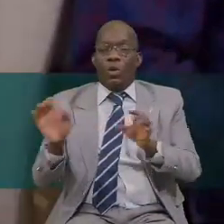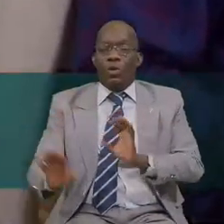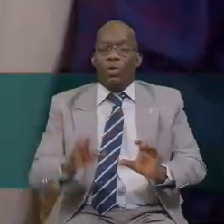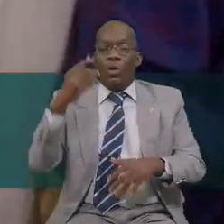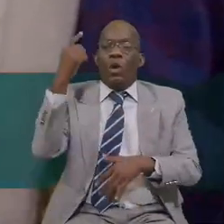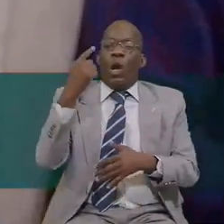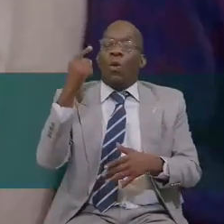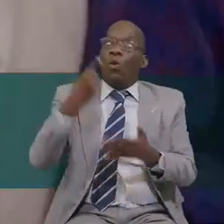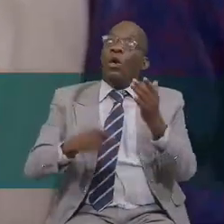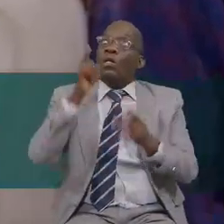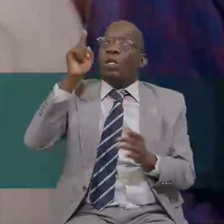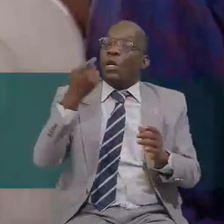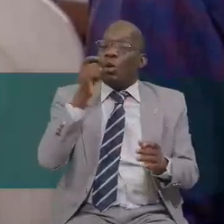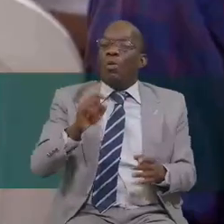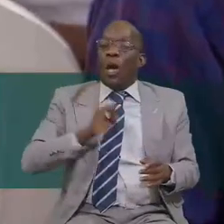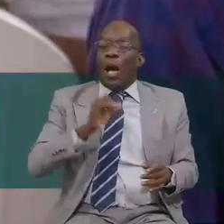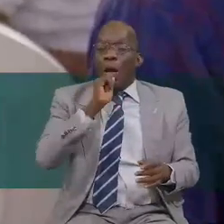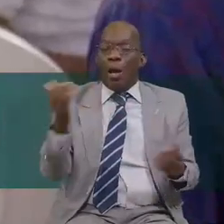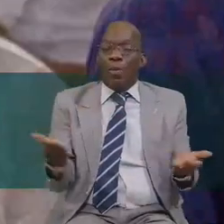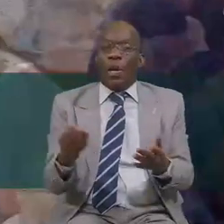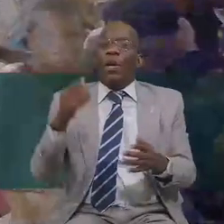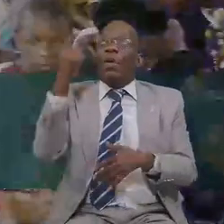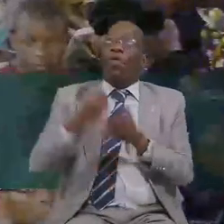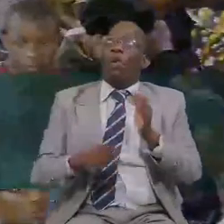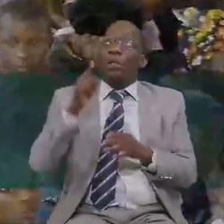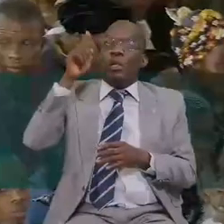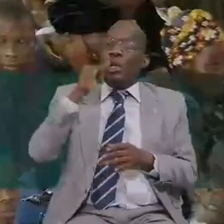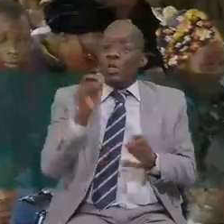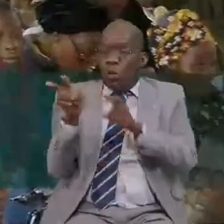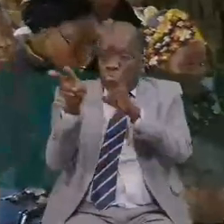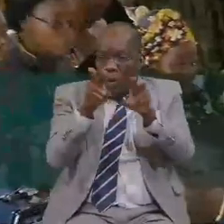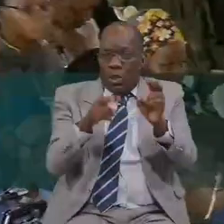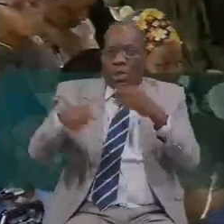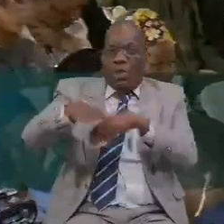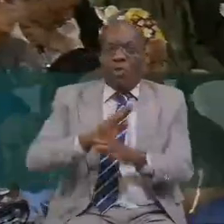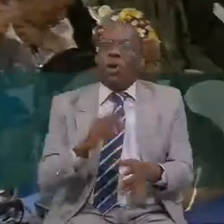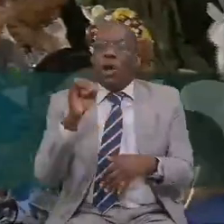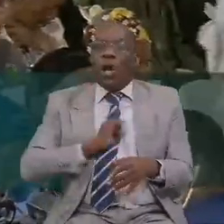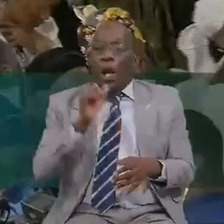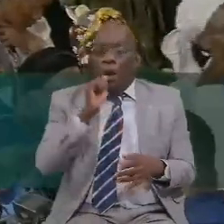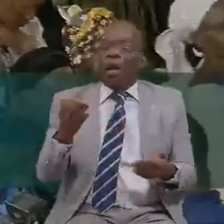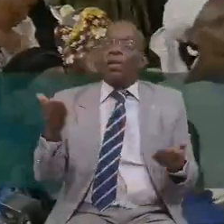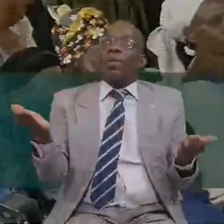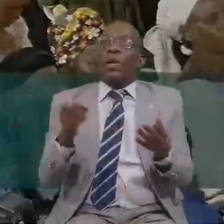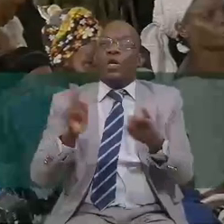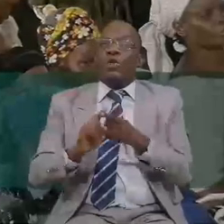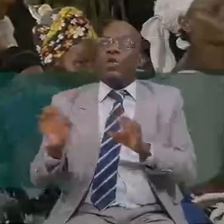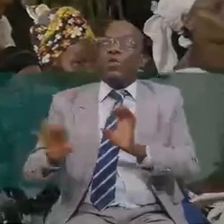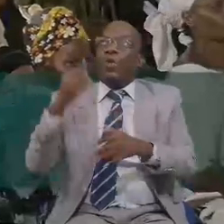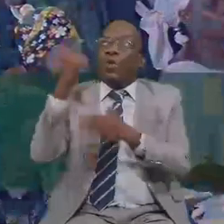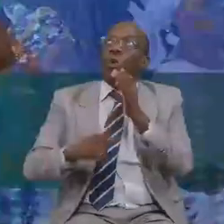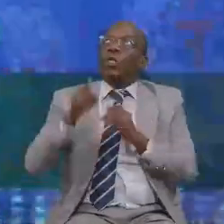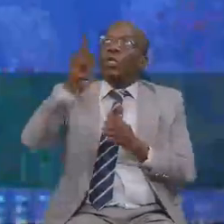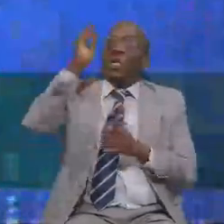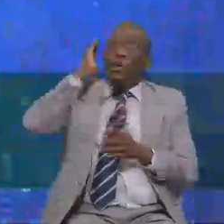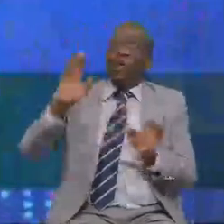suis là. Ce qu'il veut que je fasse. Je suis là pour faire ce qu'il